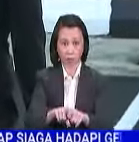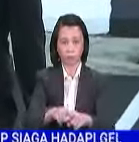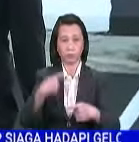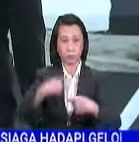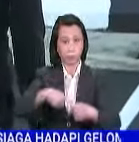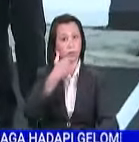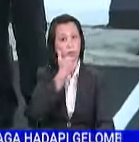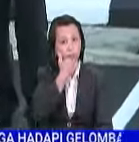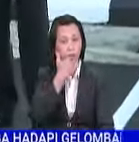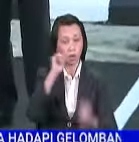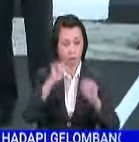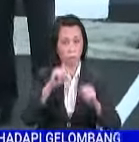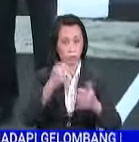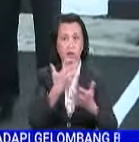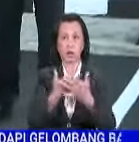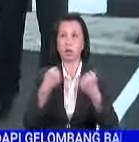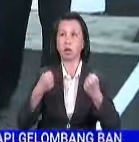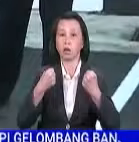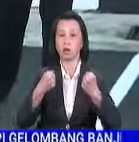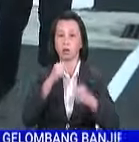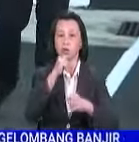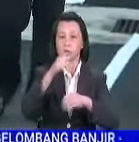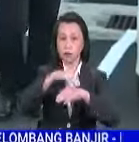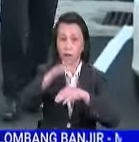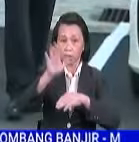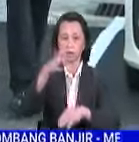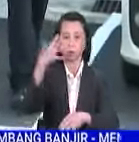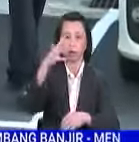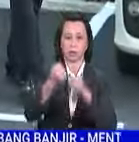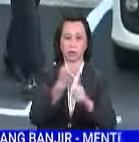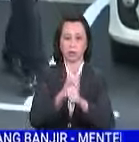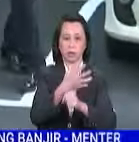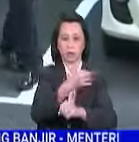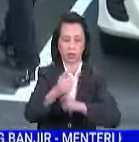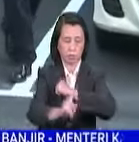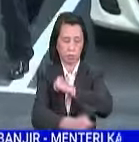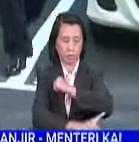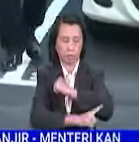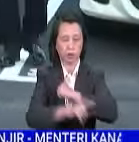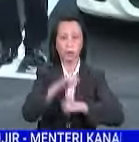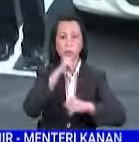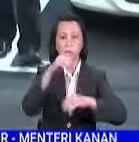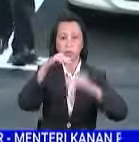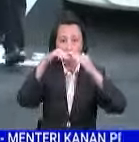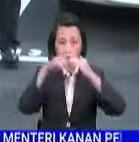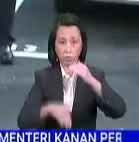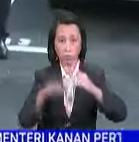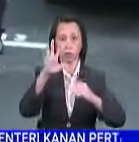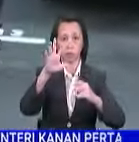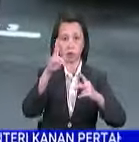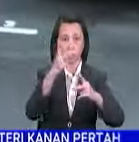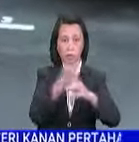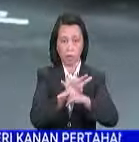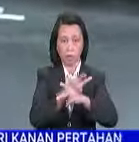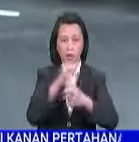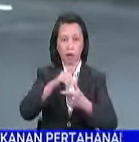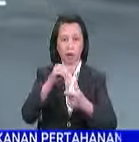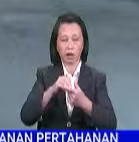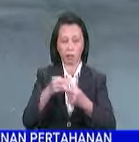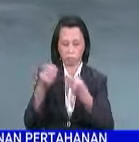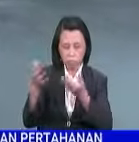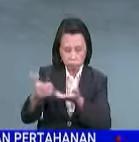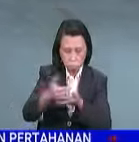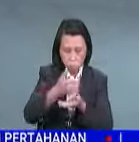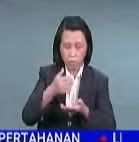Sabit kesalahan boleh dipenjara tidak lebih 15 tahun dan denda tidak kurang daripada 5 kali ganda atau nilai